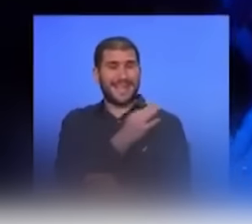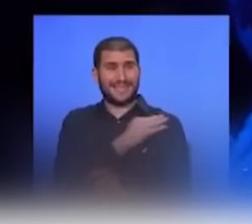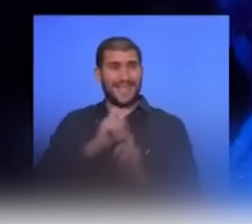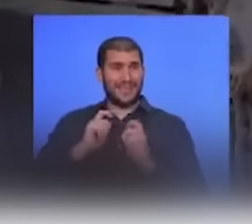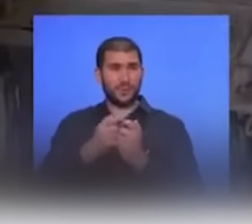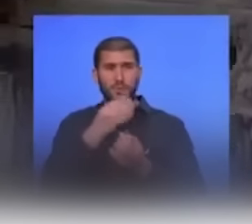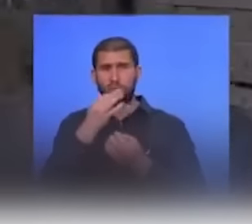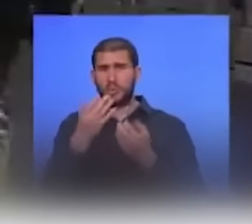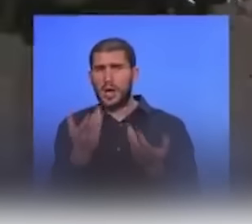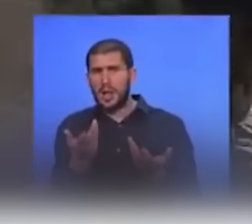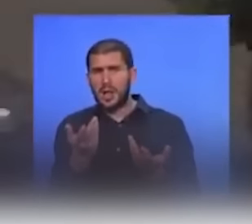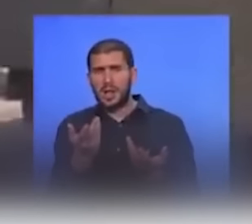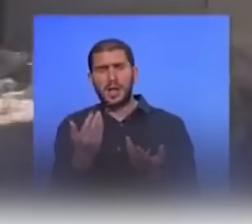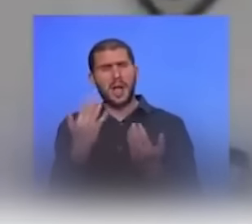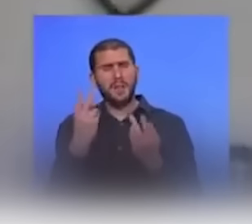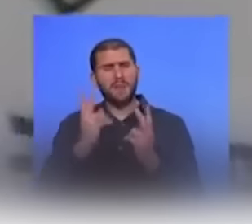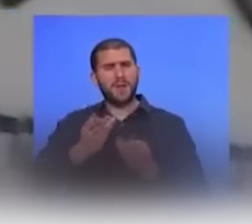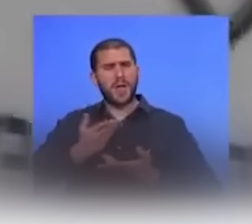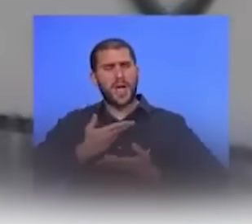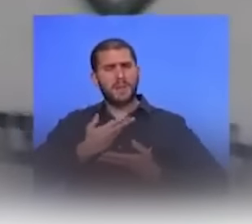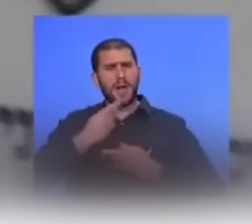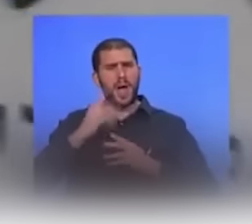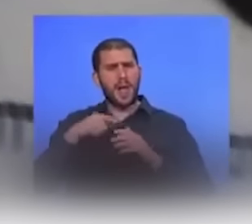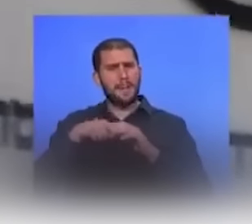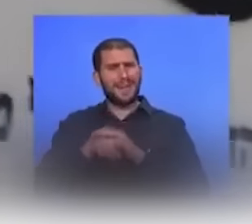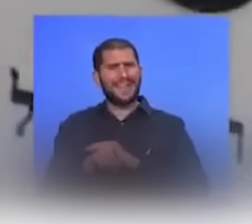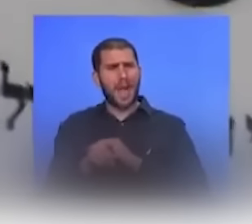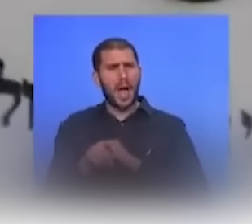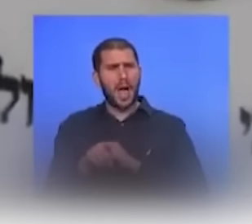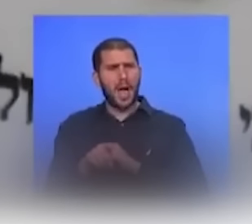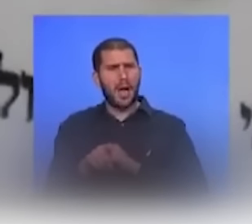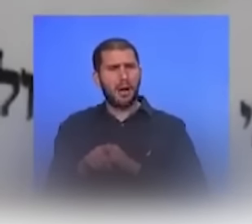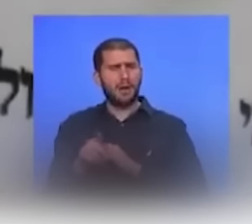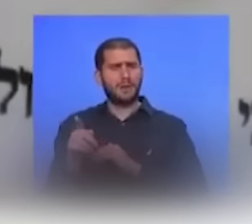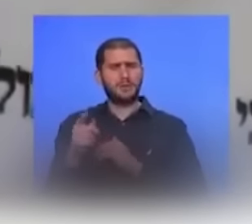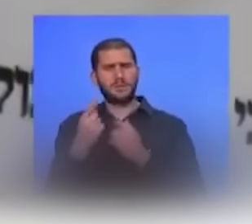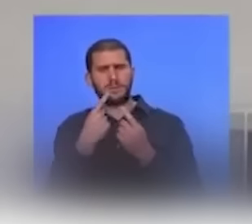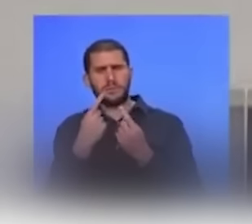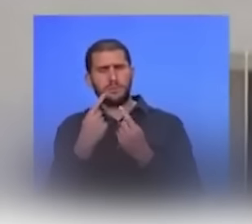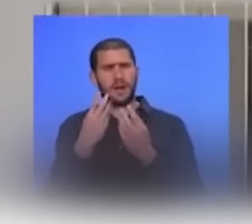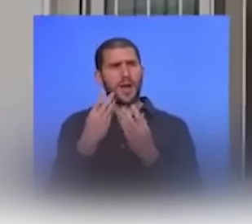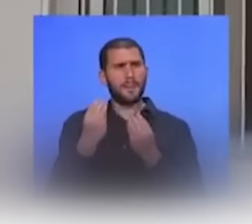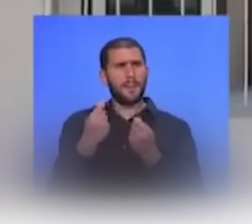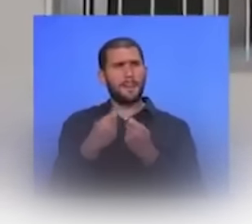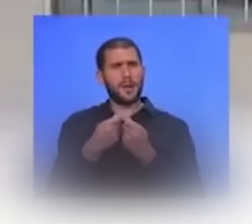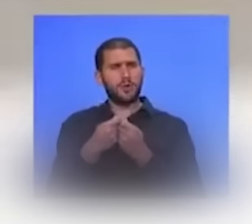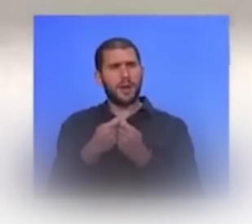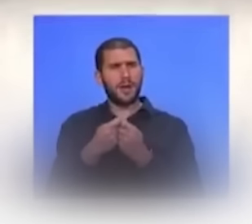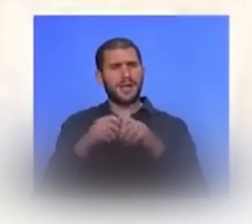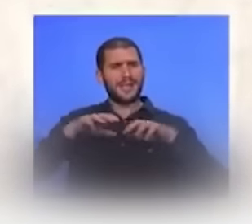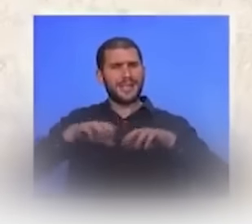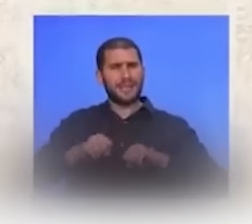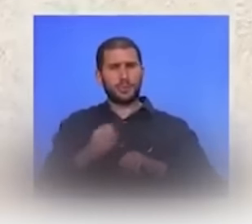אותו כמה אפשר לקבל שנים על בגידה, דיבר איתו הרבה על הכיבוש